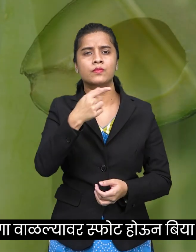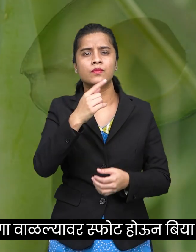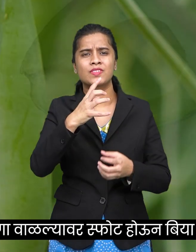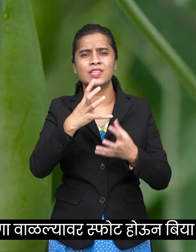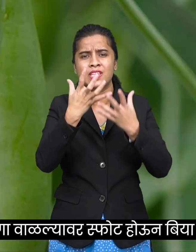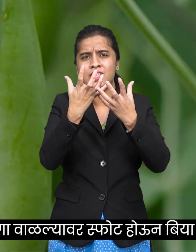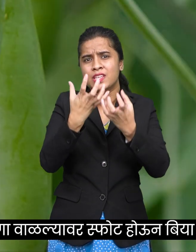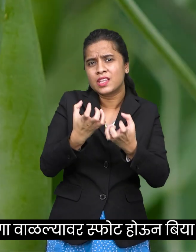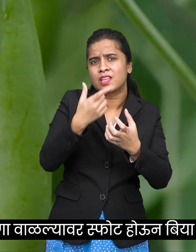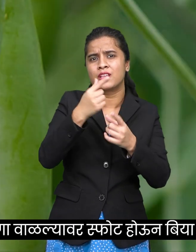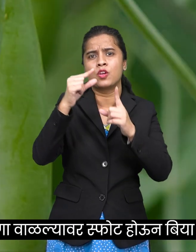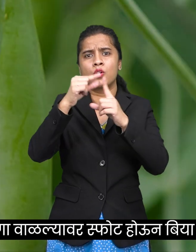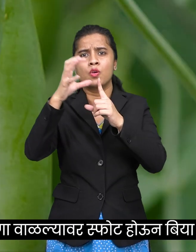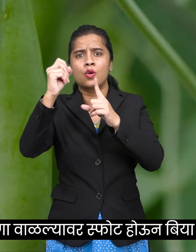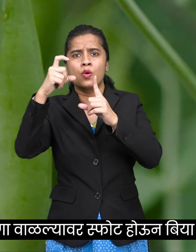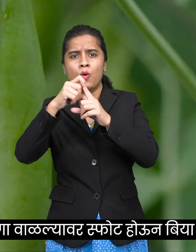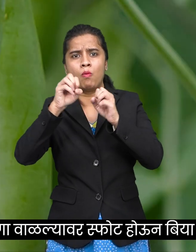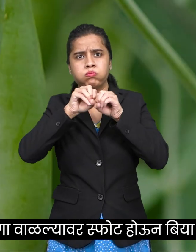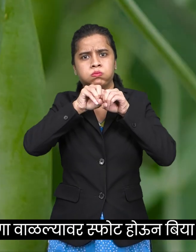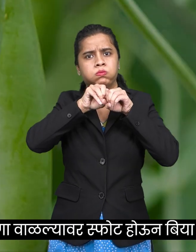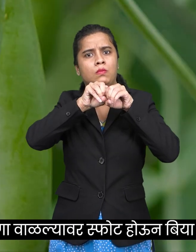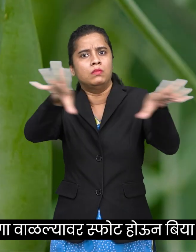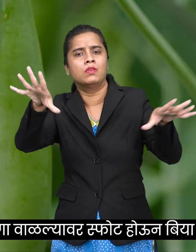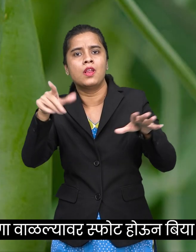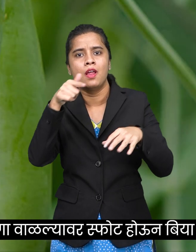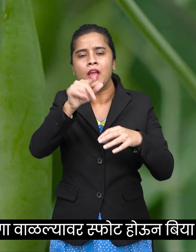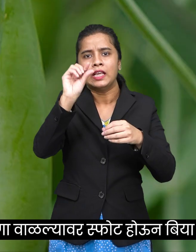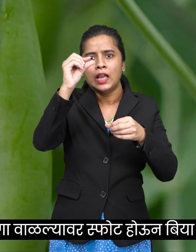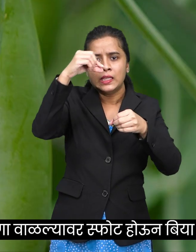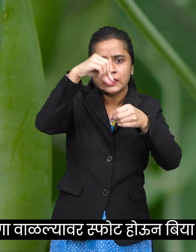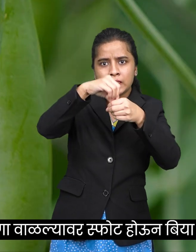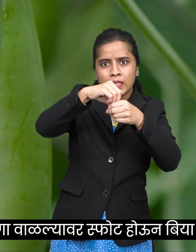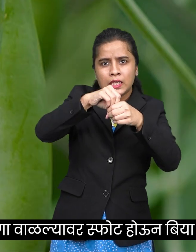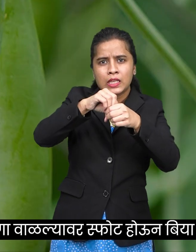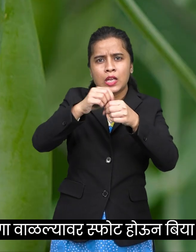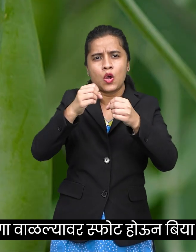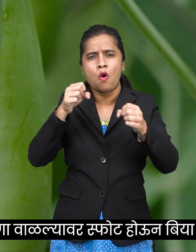शेंगा वाळल्यानंतर फुटून बिया सभोवतालच्या परिसरात त्या पसरतात.